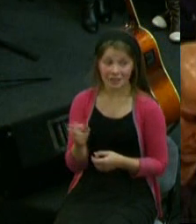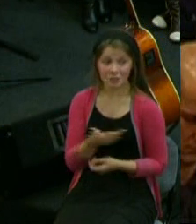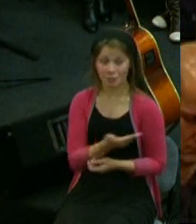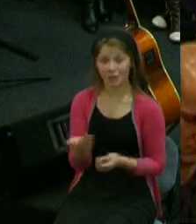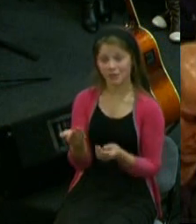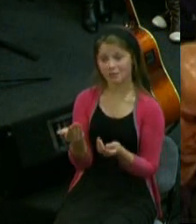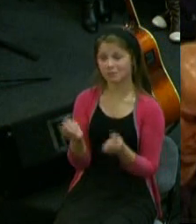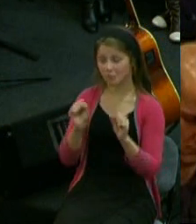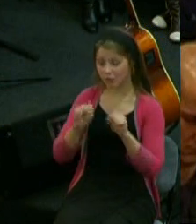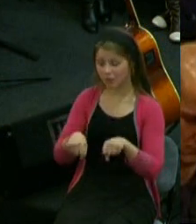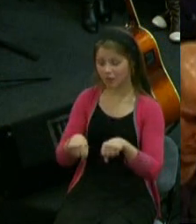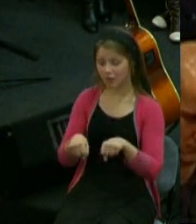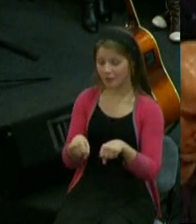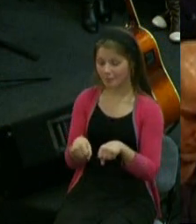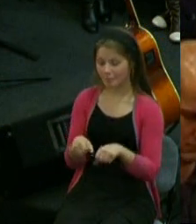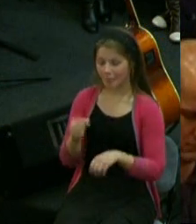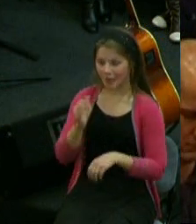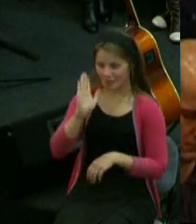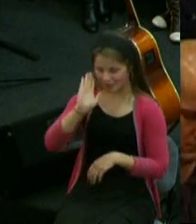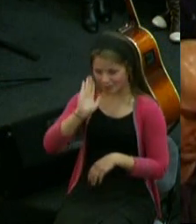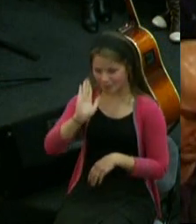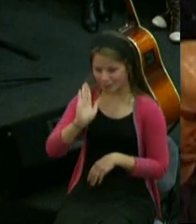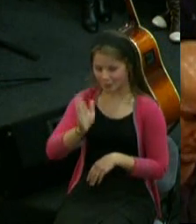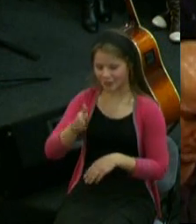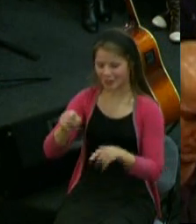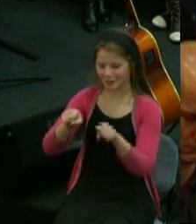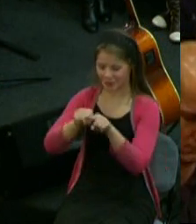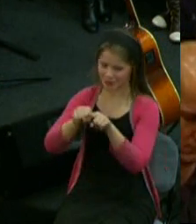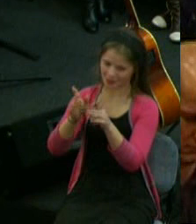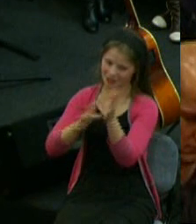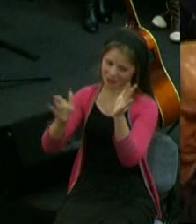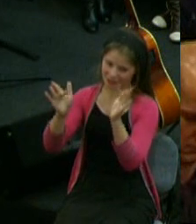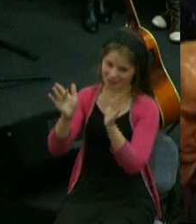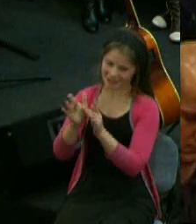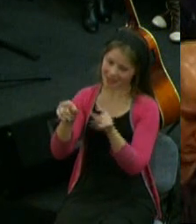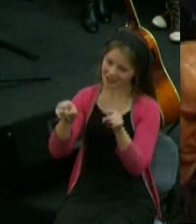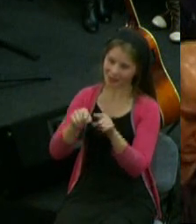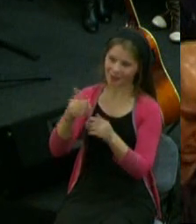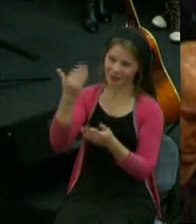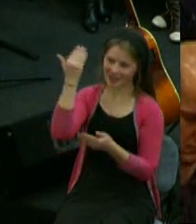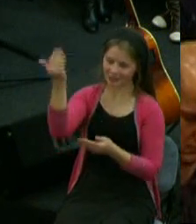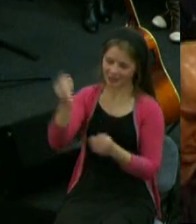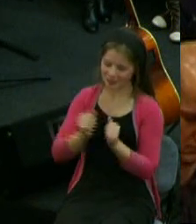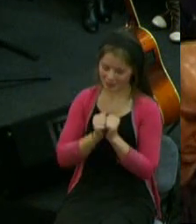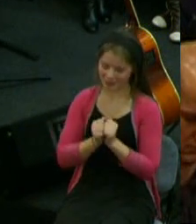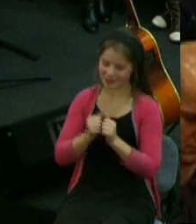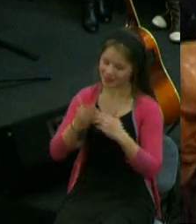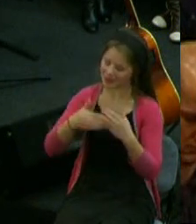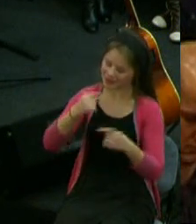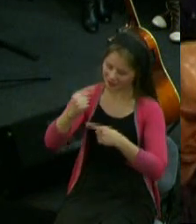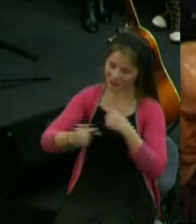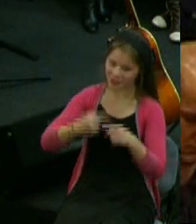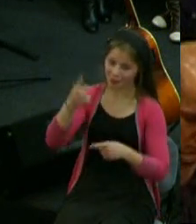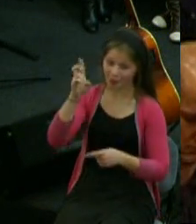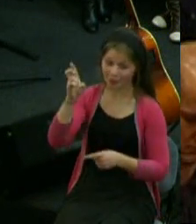але щоб ми могли по правді бути похожими на нашого Ісуса, як Він проводив це молитовне служіння перед